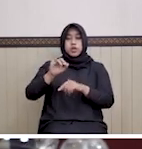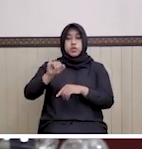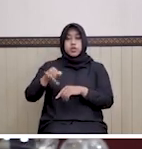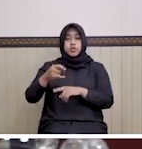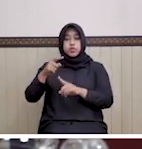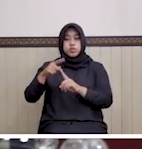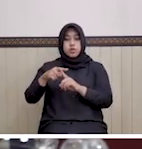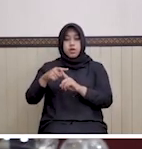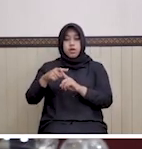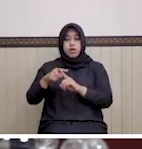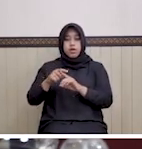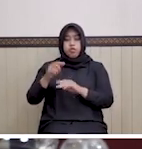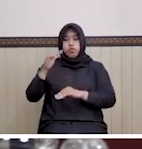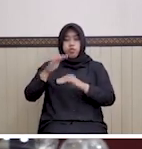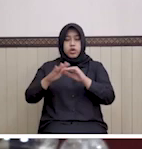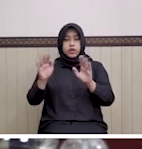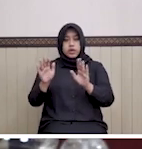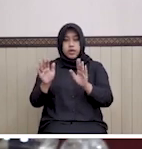11092018